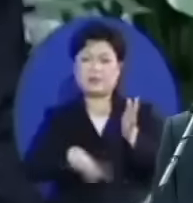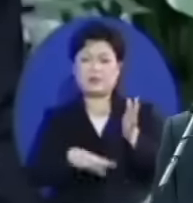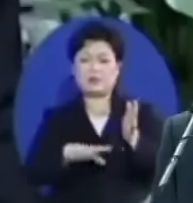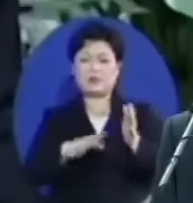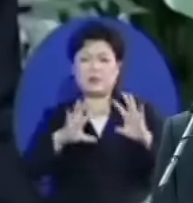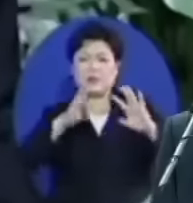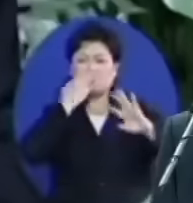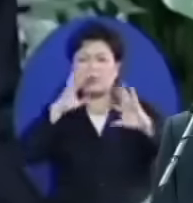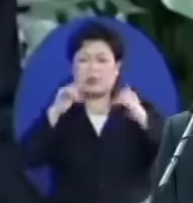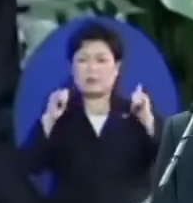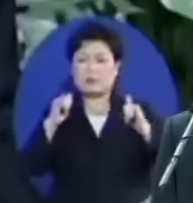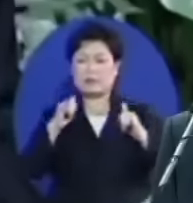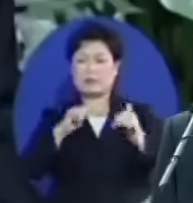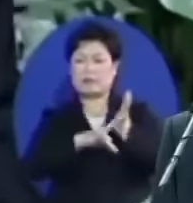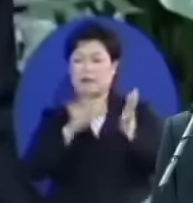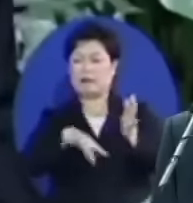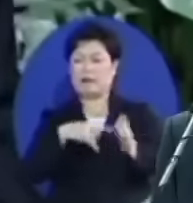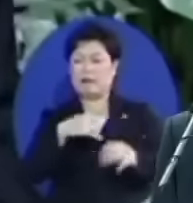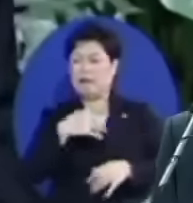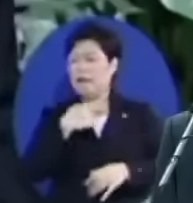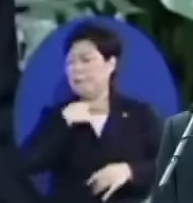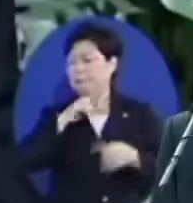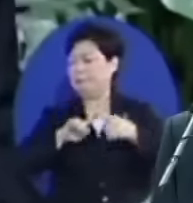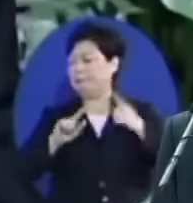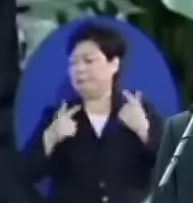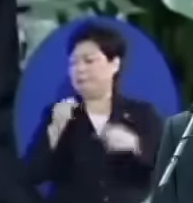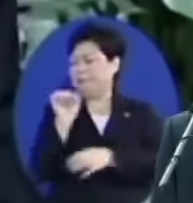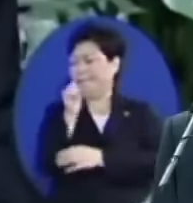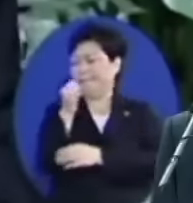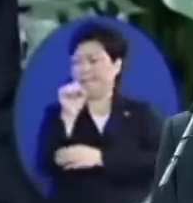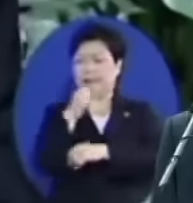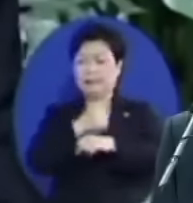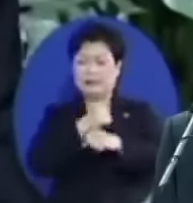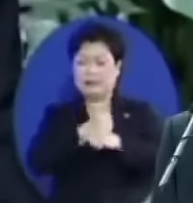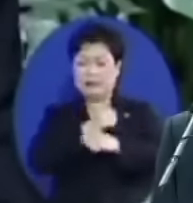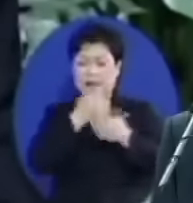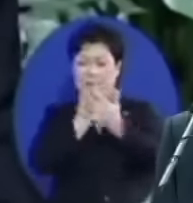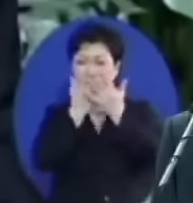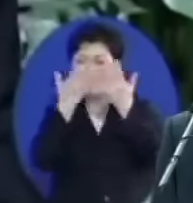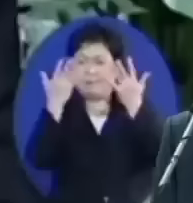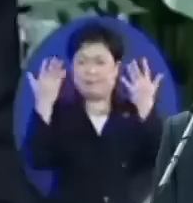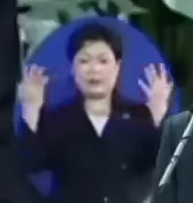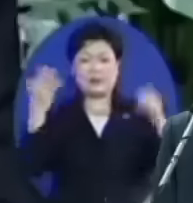머리를 흔들었습니다. 그런 세리인 백주의 대낮제 집에